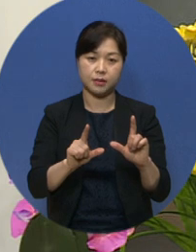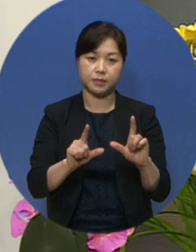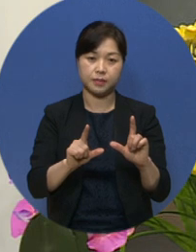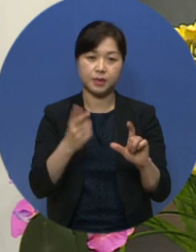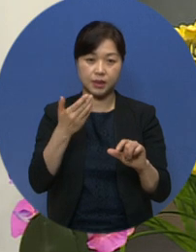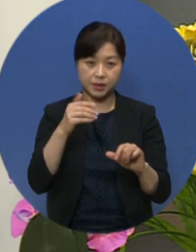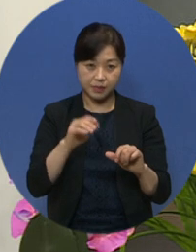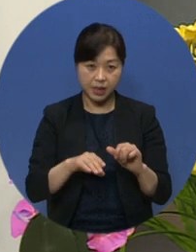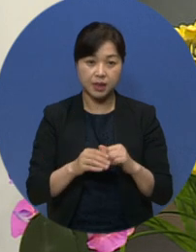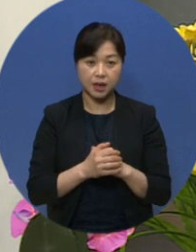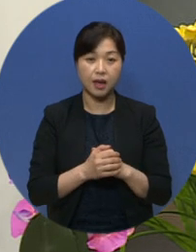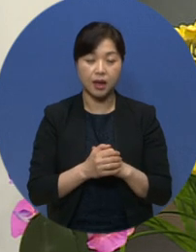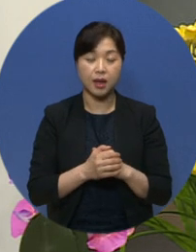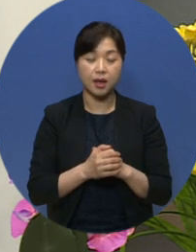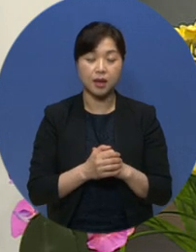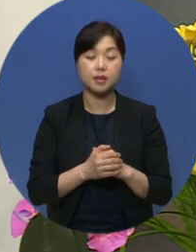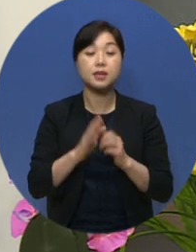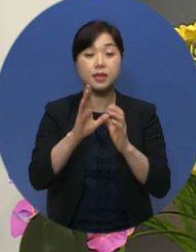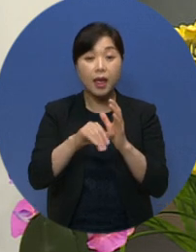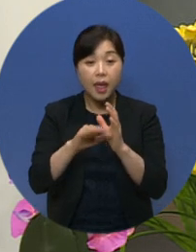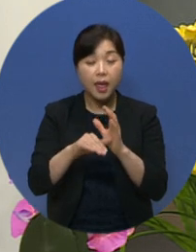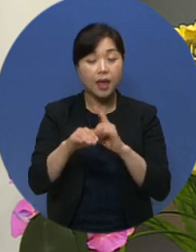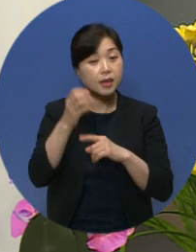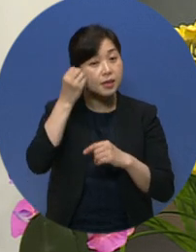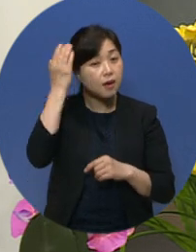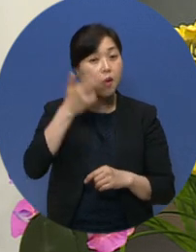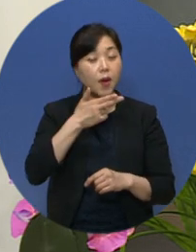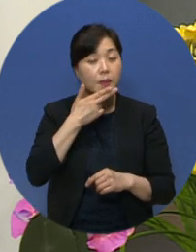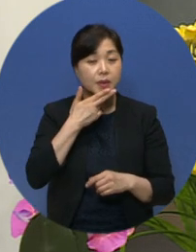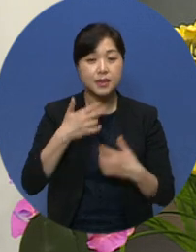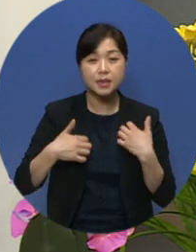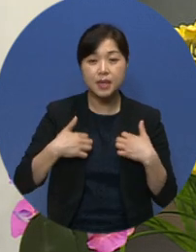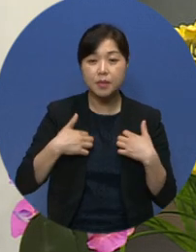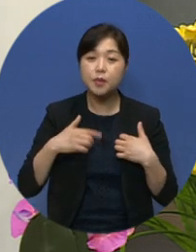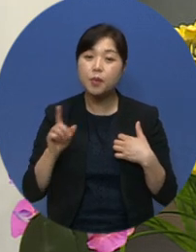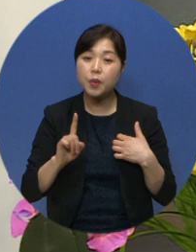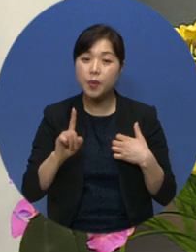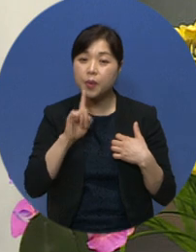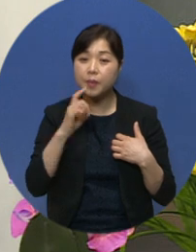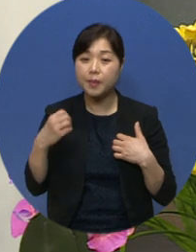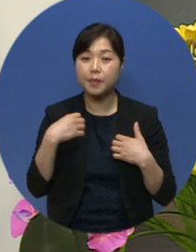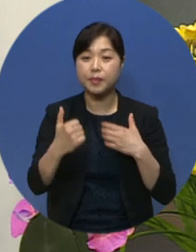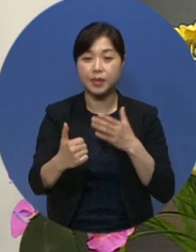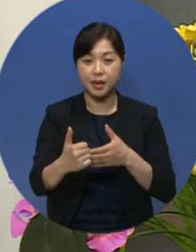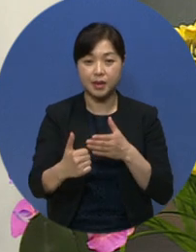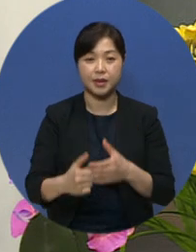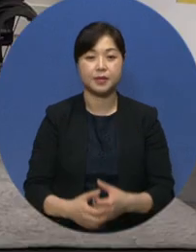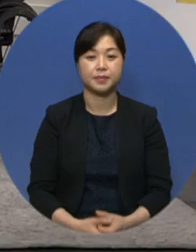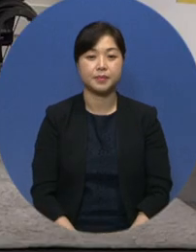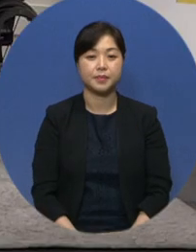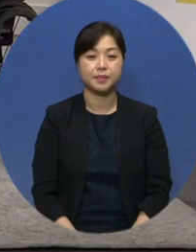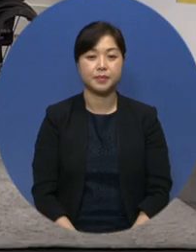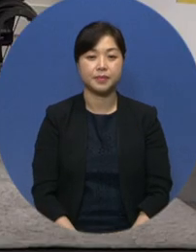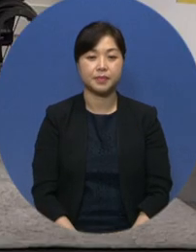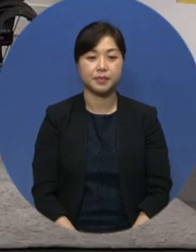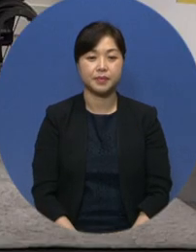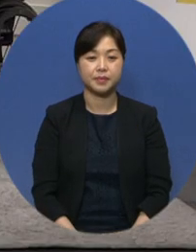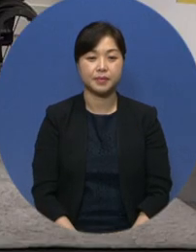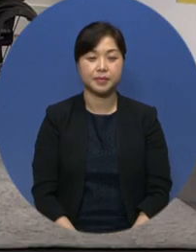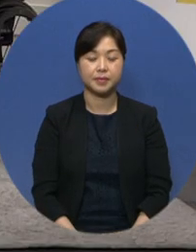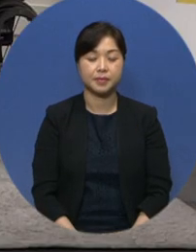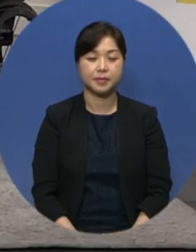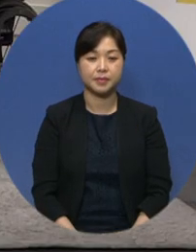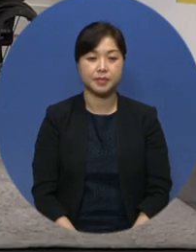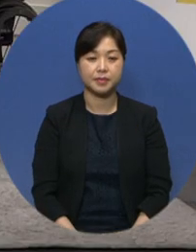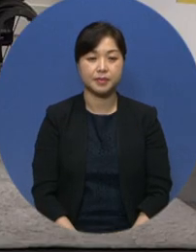잊혀지지 않는 많은 에피소드가 4 기억에 남을 거예요 4 하나 소개해 주십시오 세금 5 그 성생활을